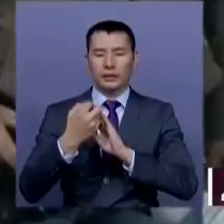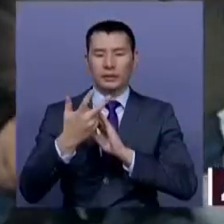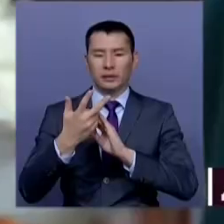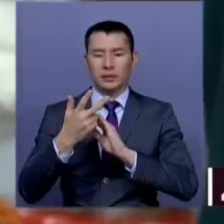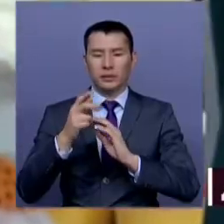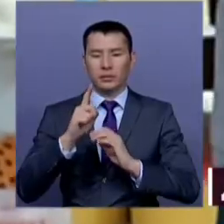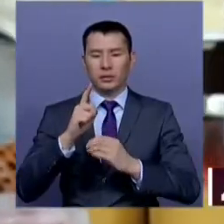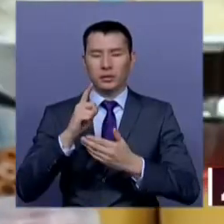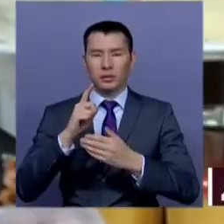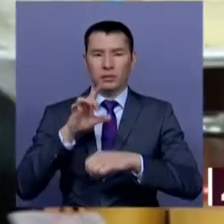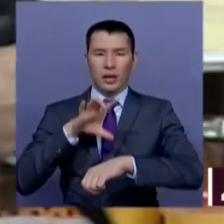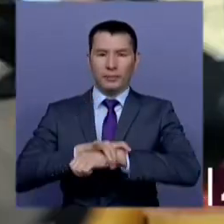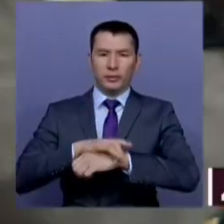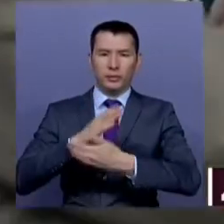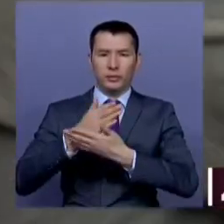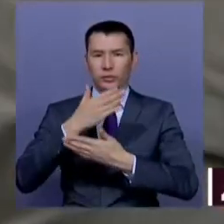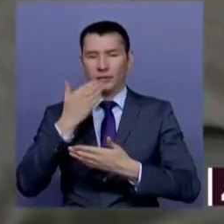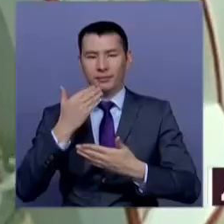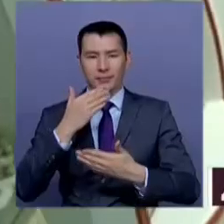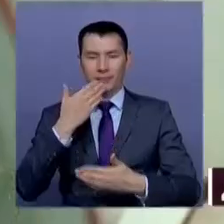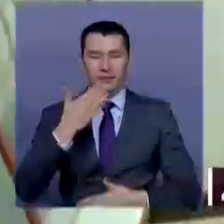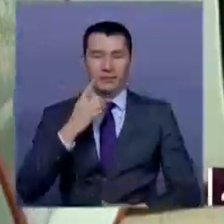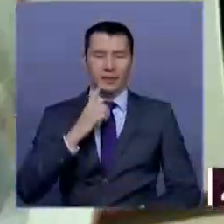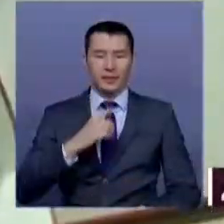отсутствуют какие-либо признаки коронавируса.